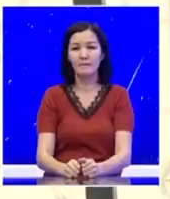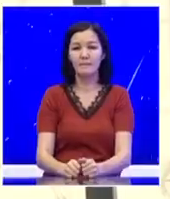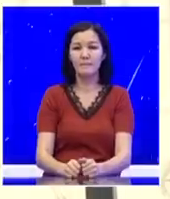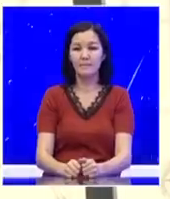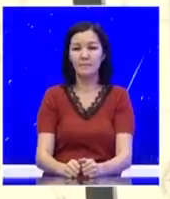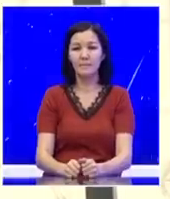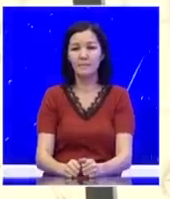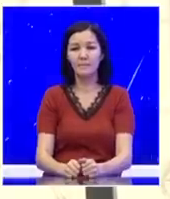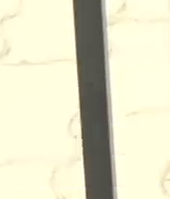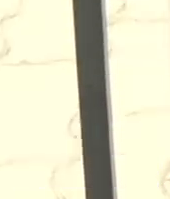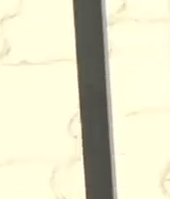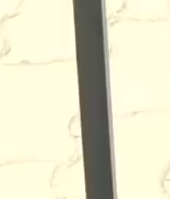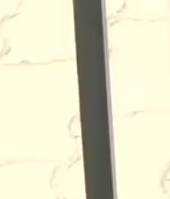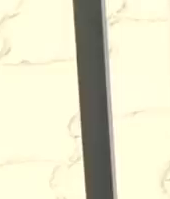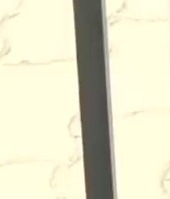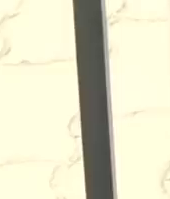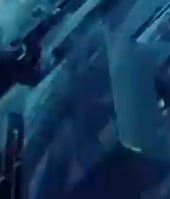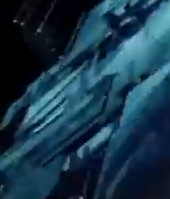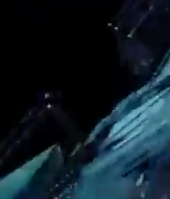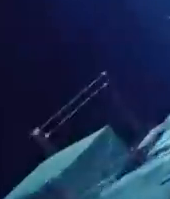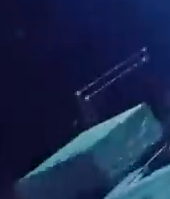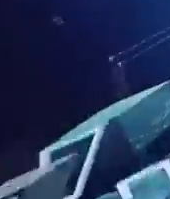Дүйсен, Жетісу арнасы.